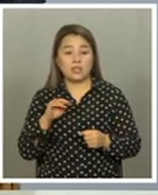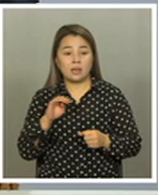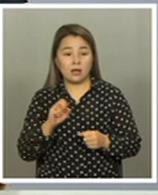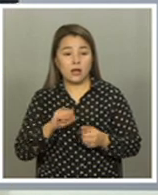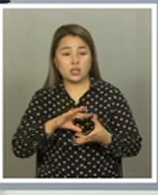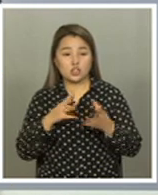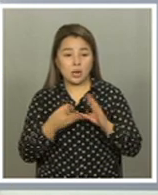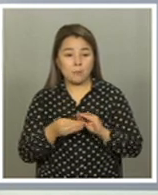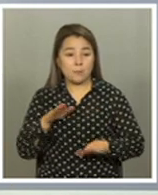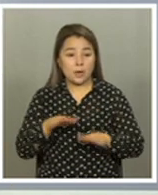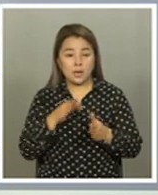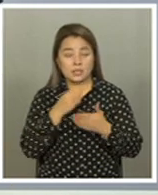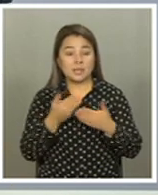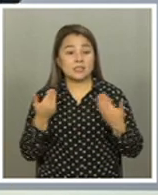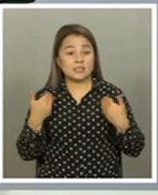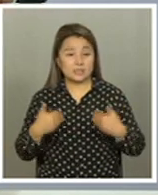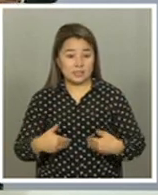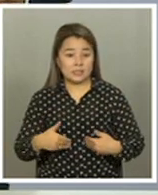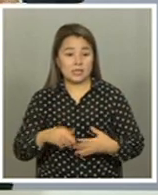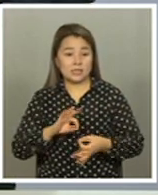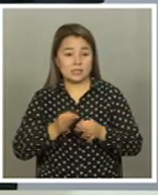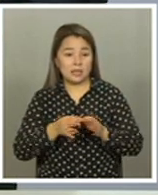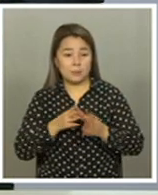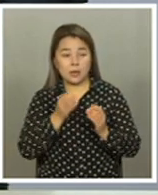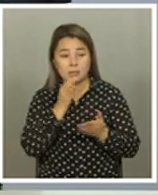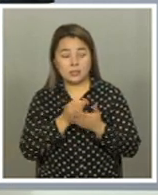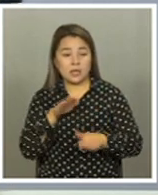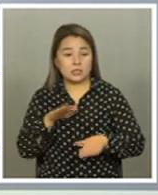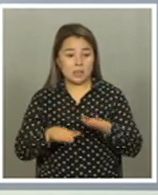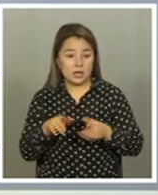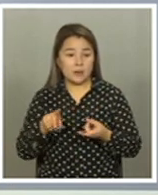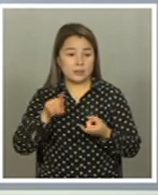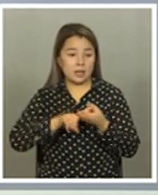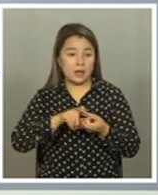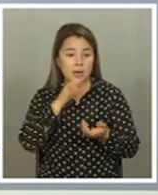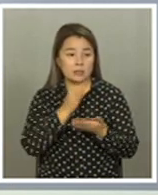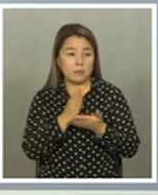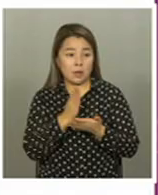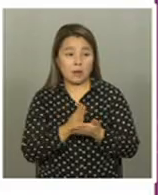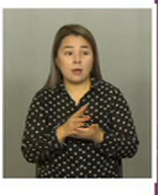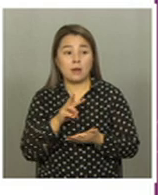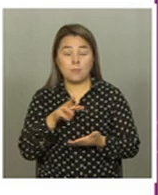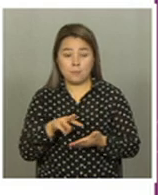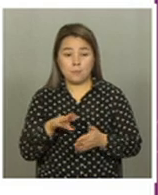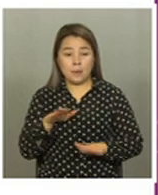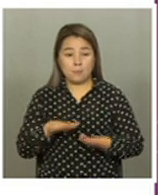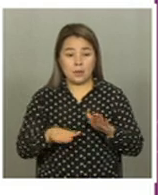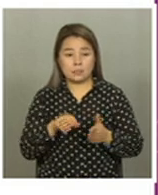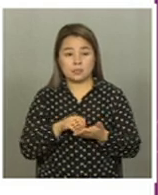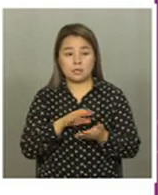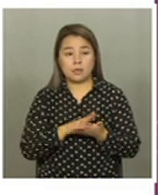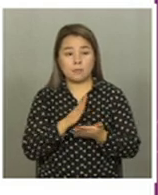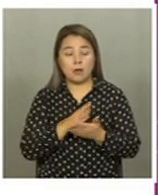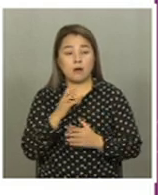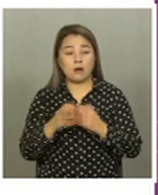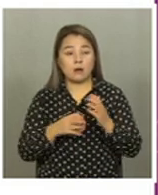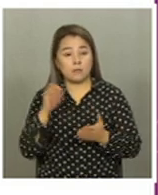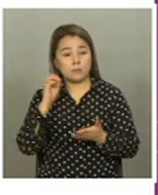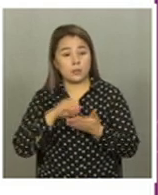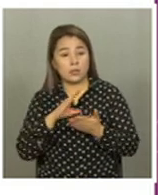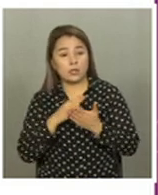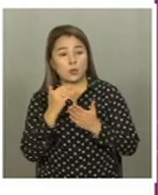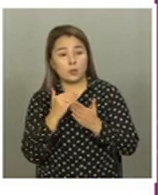атайды. Яғни дененің инерттілігін сипаттайтын шама масса деп аталады. Массаны М әрпімен белгілейміз. Халықаралық бірліктер